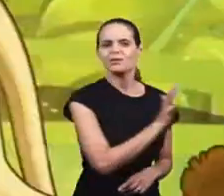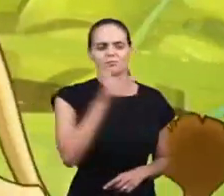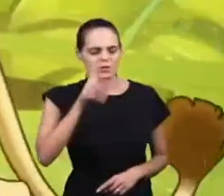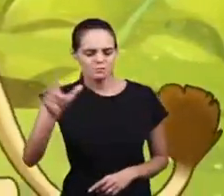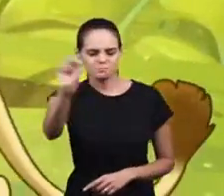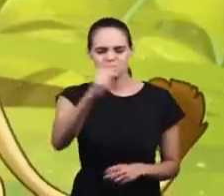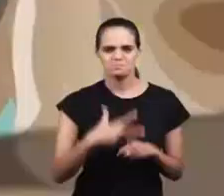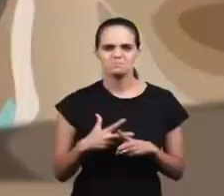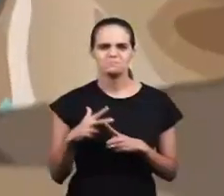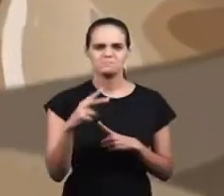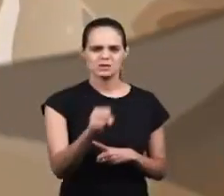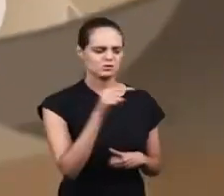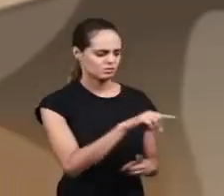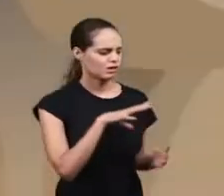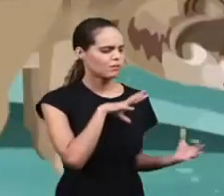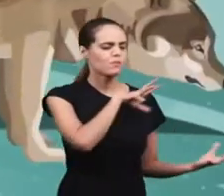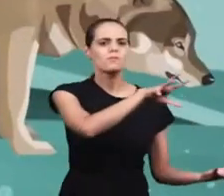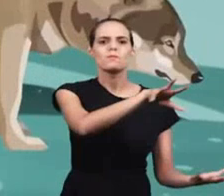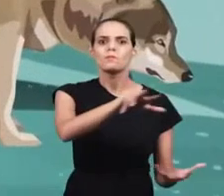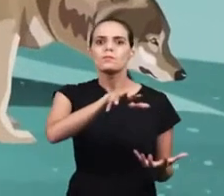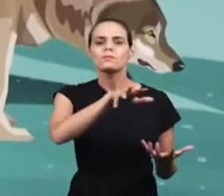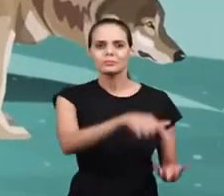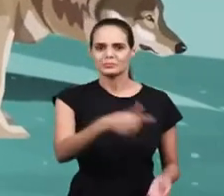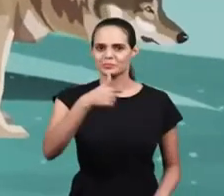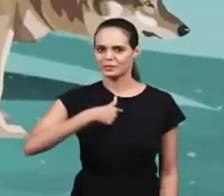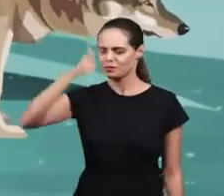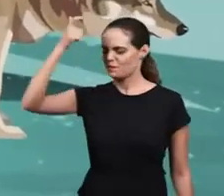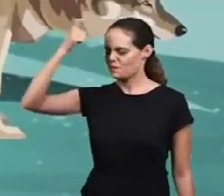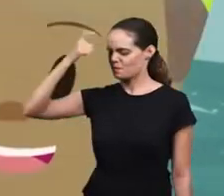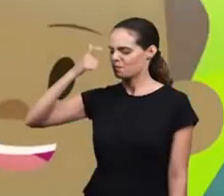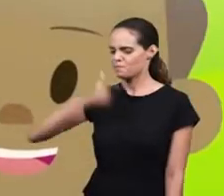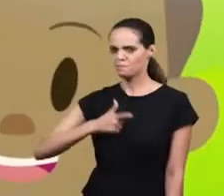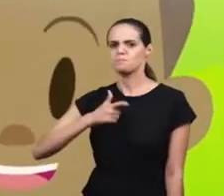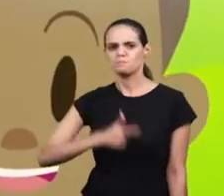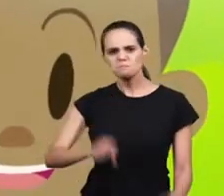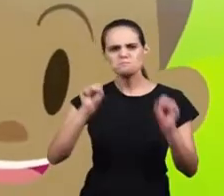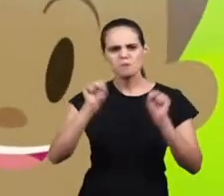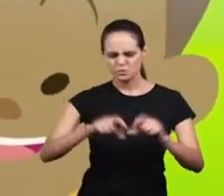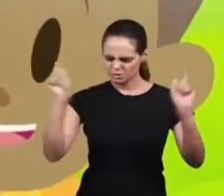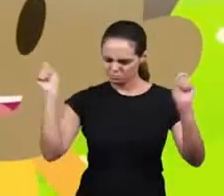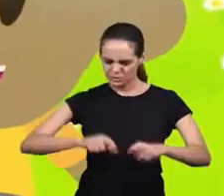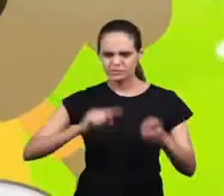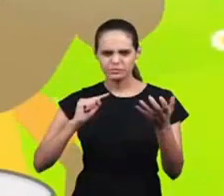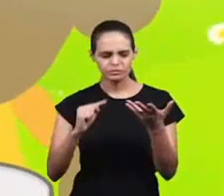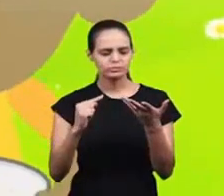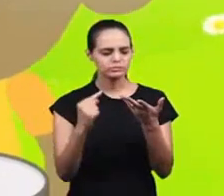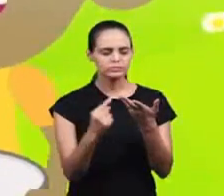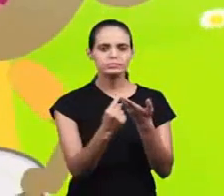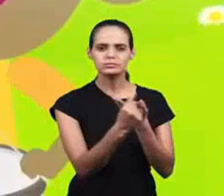über Riesen, über Wölfe, ich siege über den Wölfen der Welt.